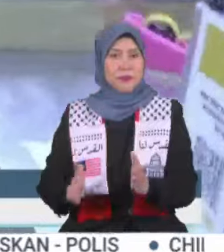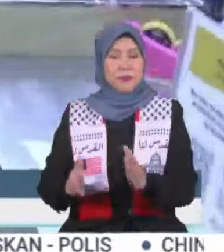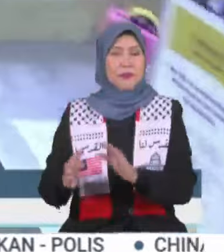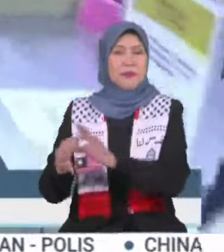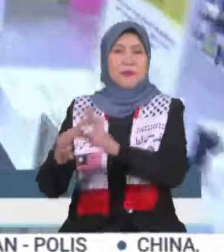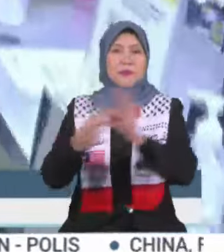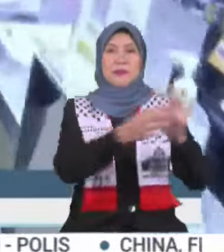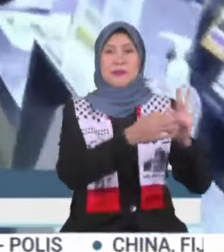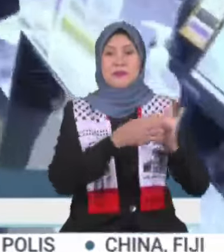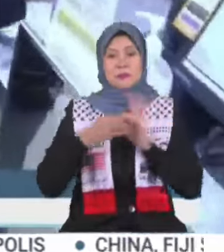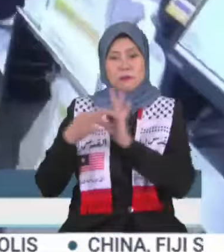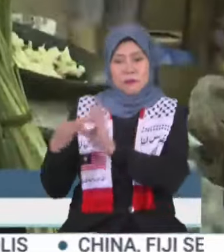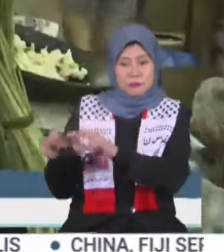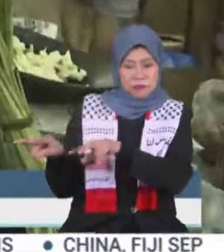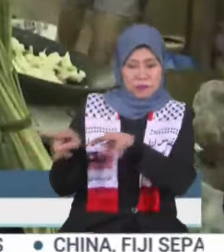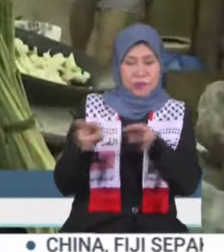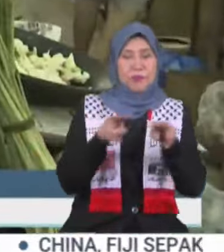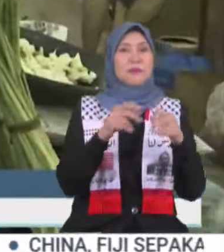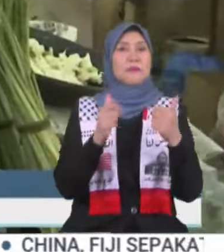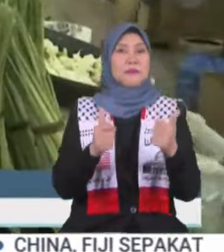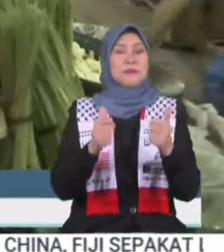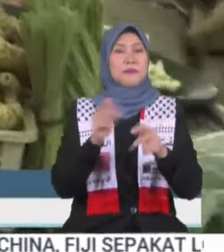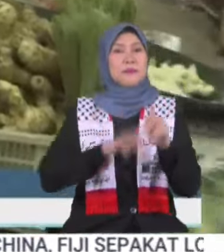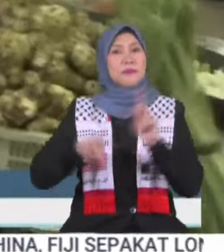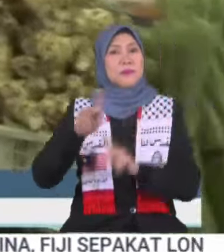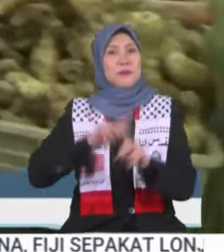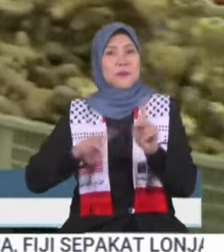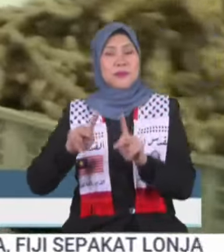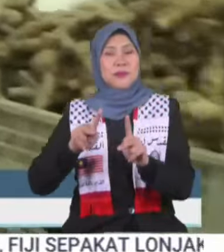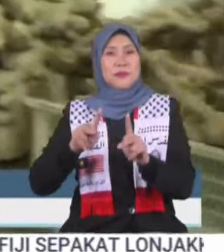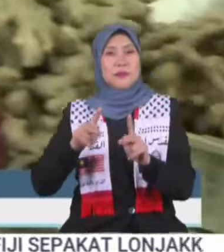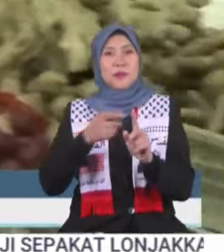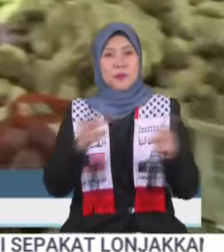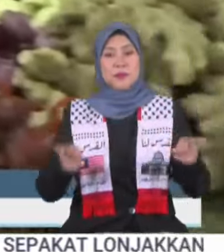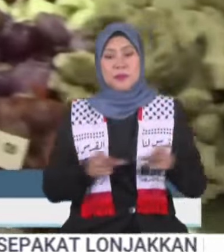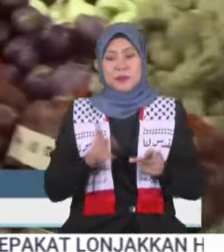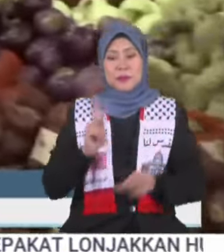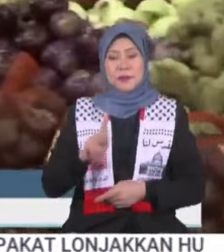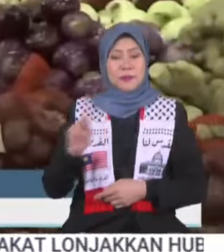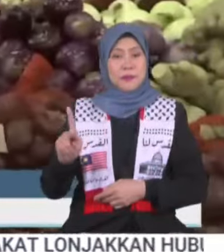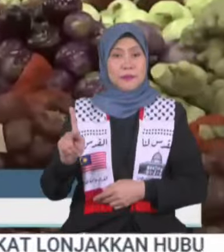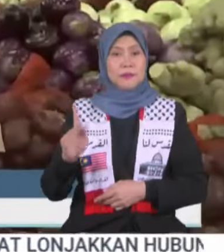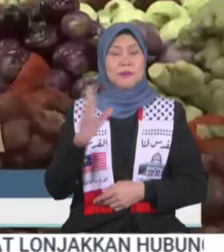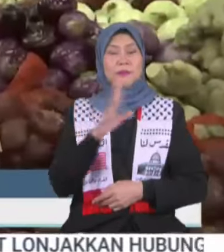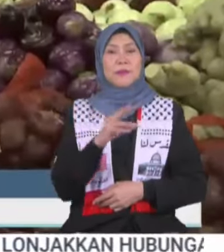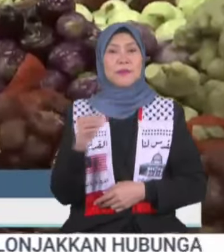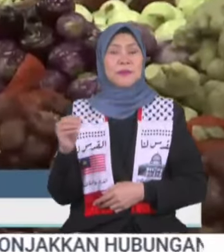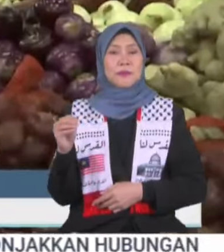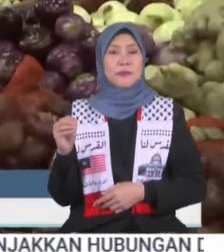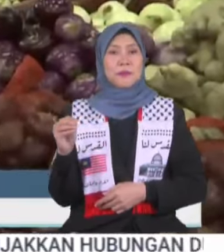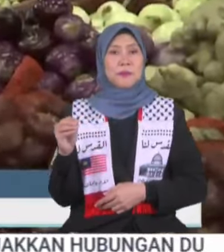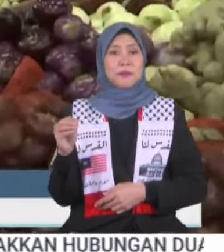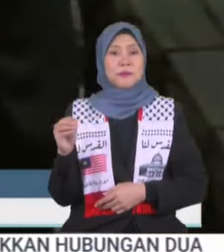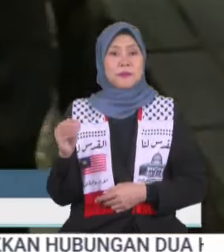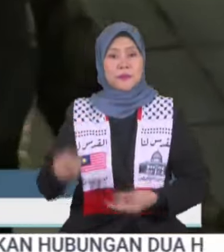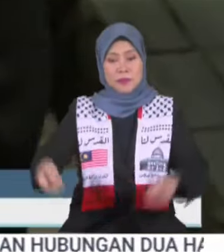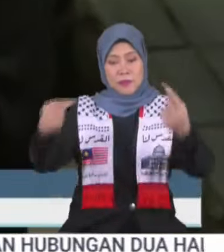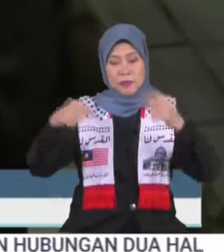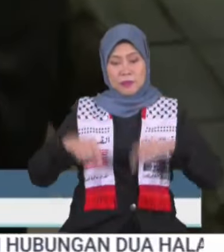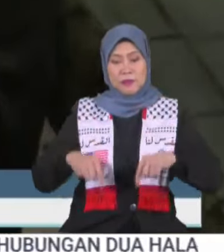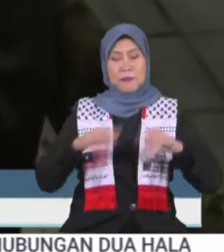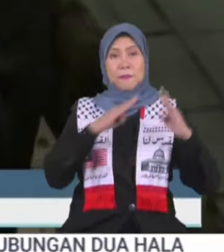kerjasama yang kita dapati daripada penduduk di sekitar kota Kinabalu dan juga mereka yang datang ke